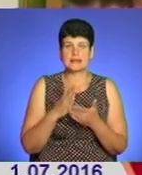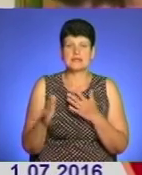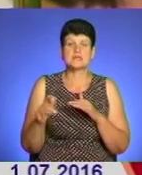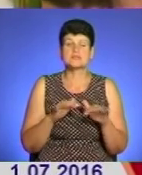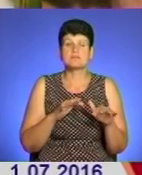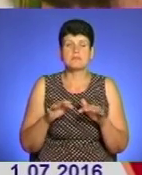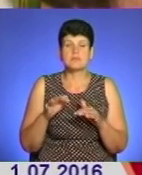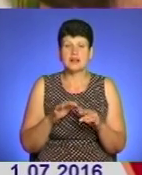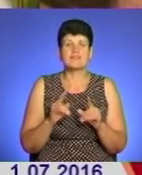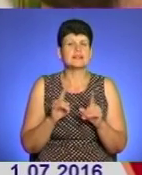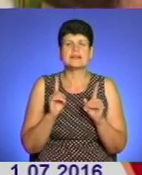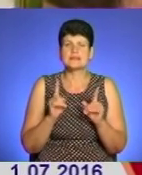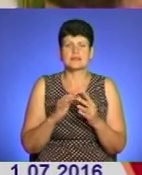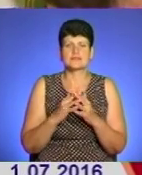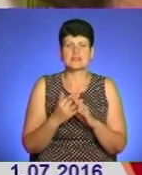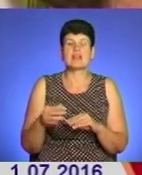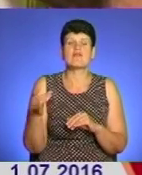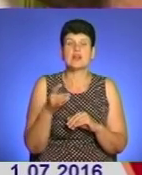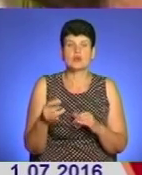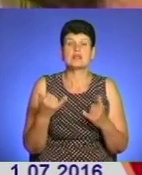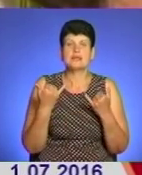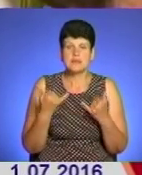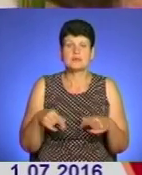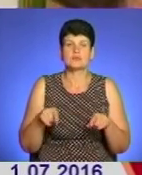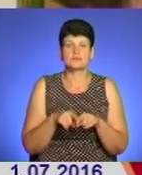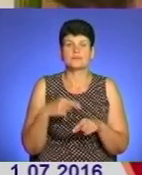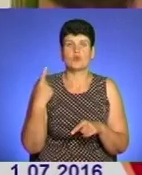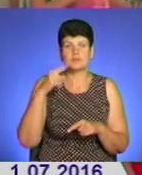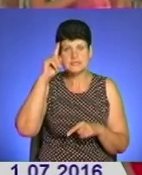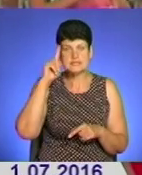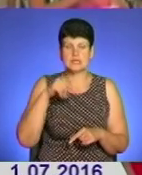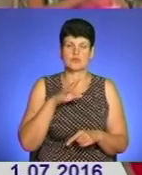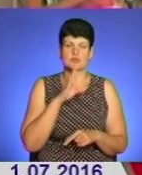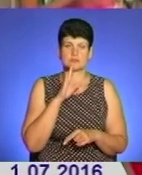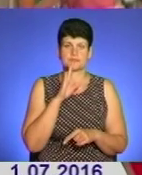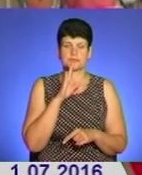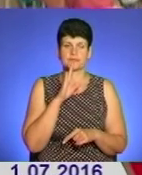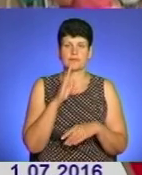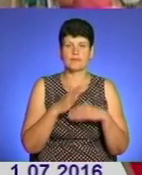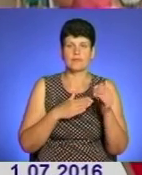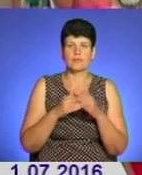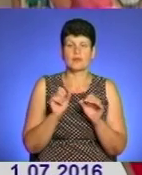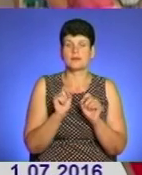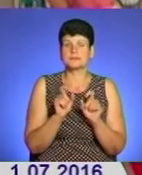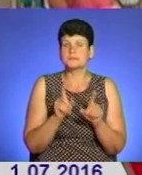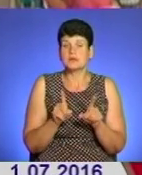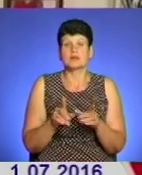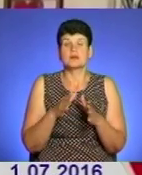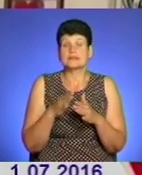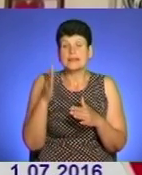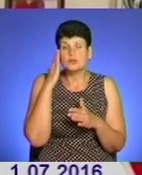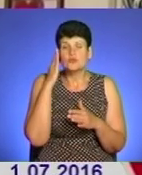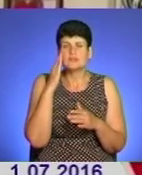завдяки якій не тільки в селі, районі, а тепер і в області знають жінку. Рукодільниця і талановита людина так